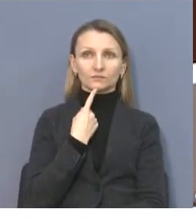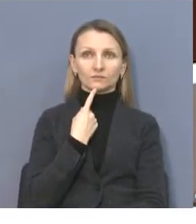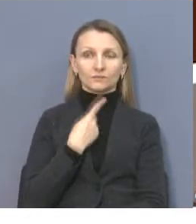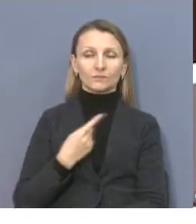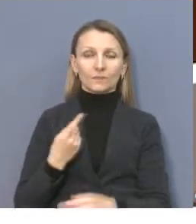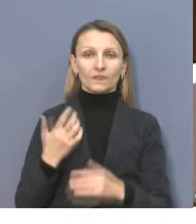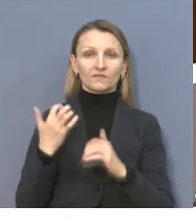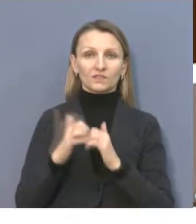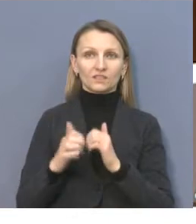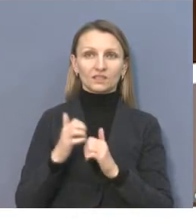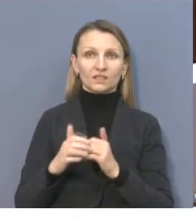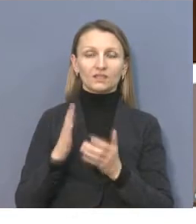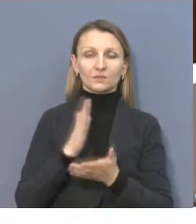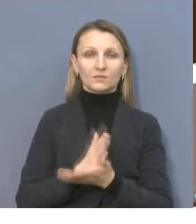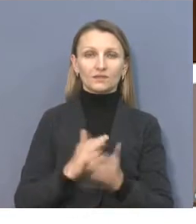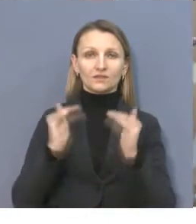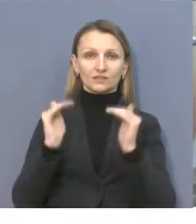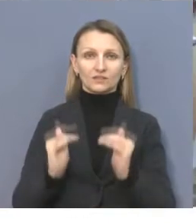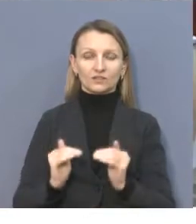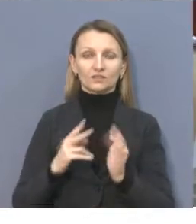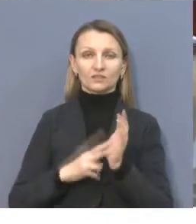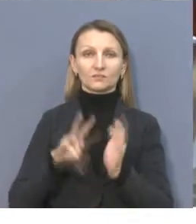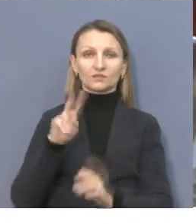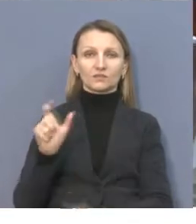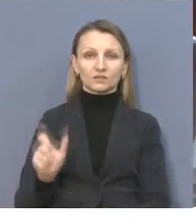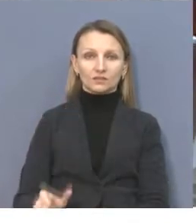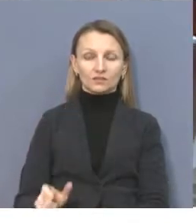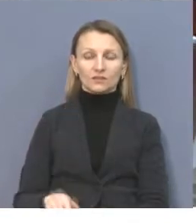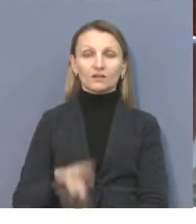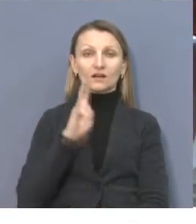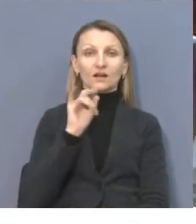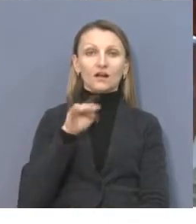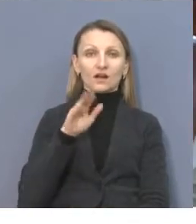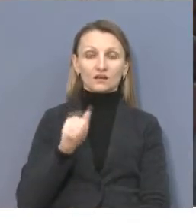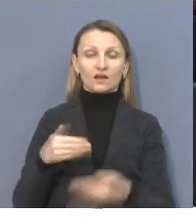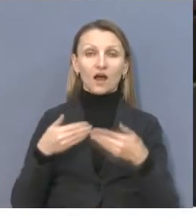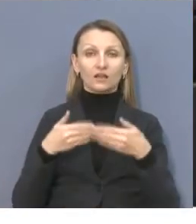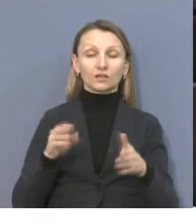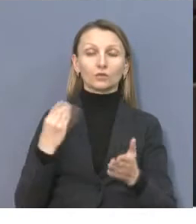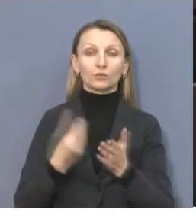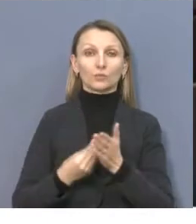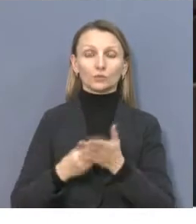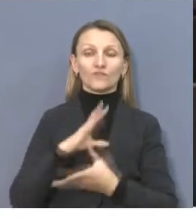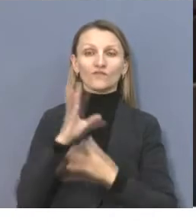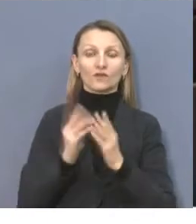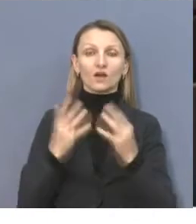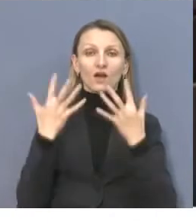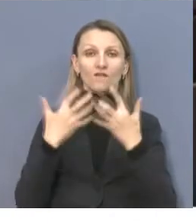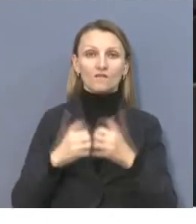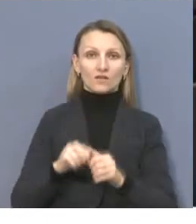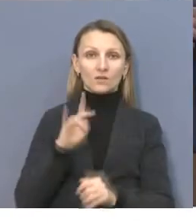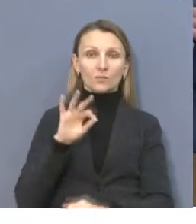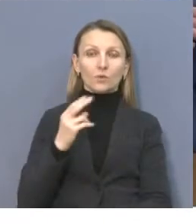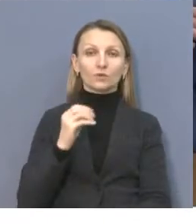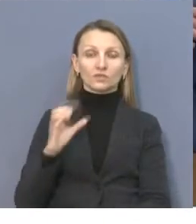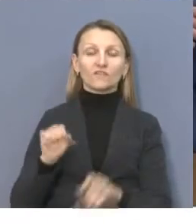среднем тоже и снижение 72 лесов интерактивная карта открытых бюджетов и в целом автоматизация процессов это